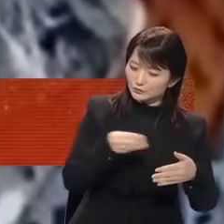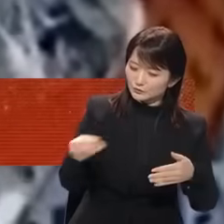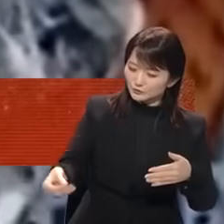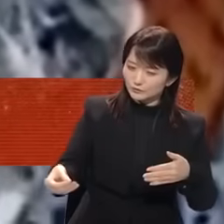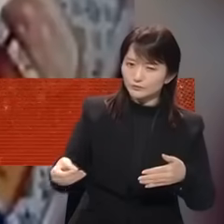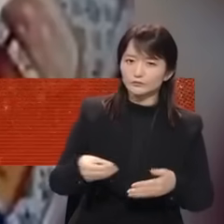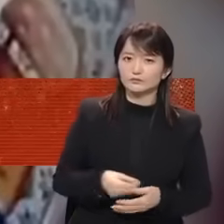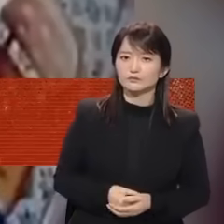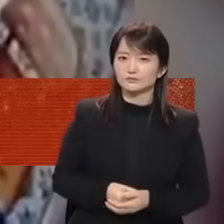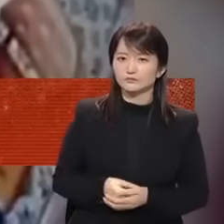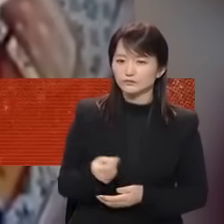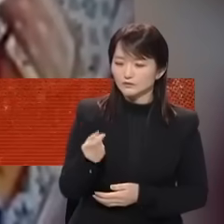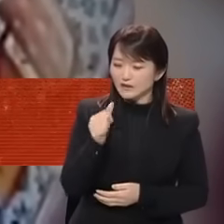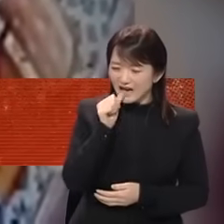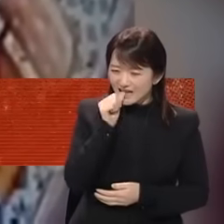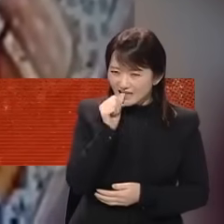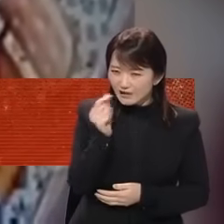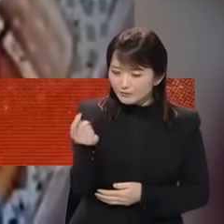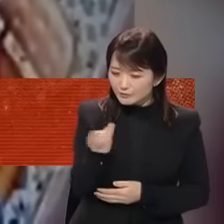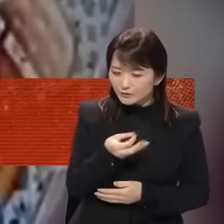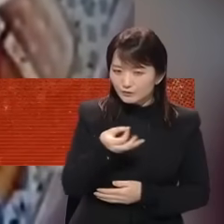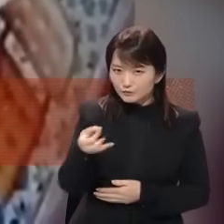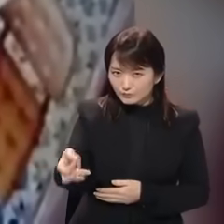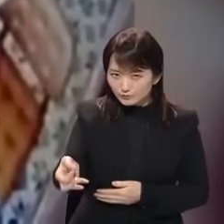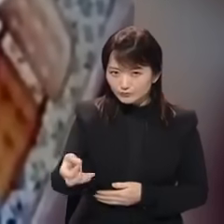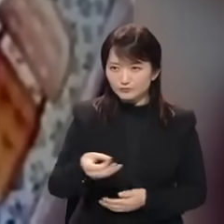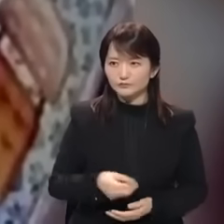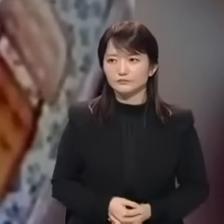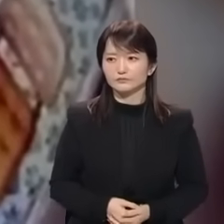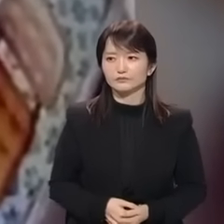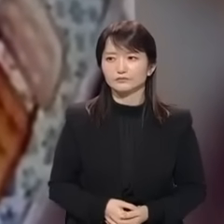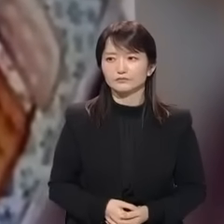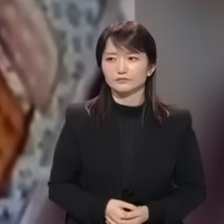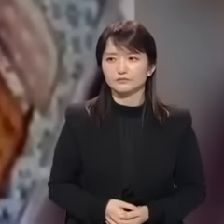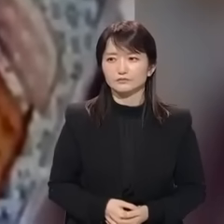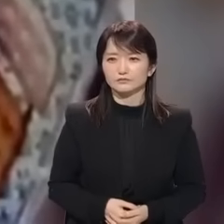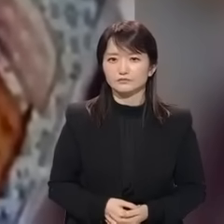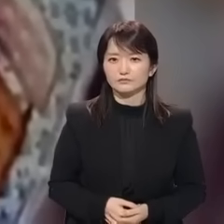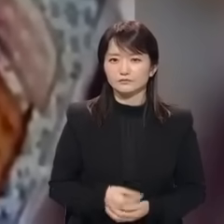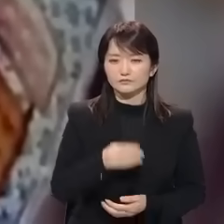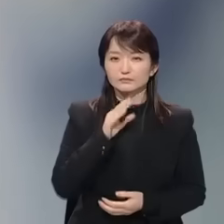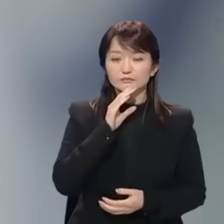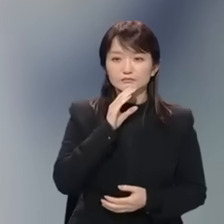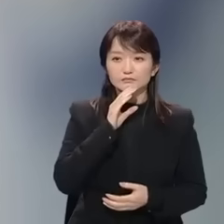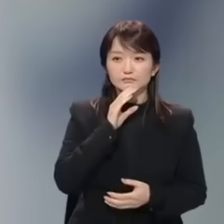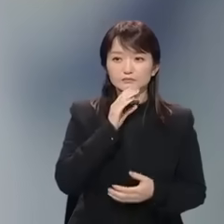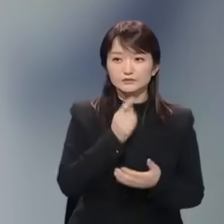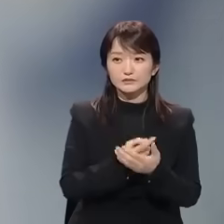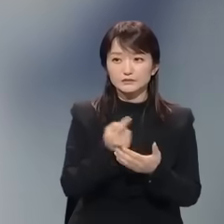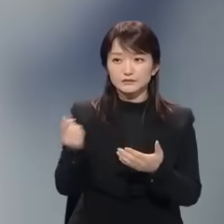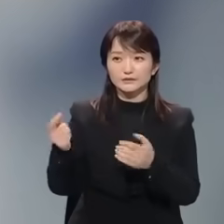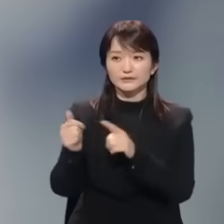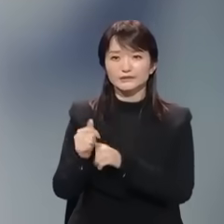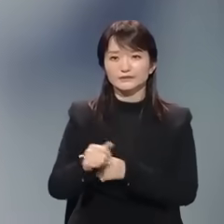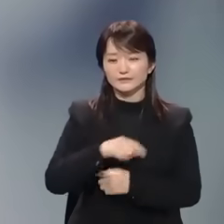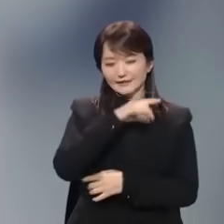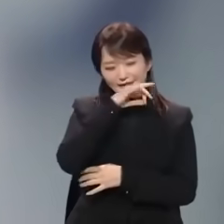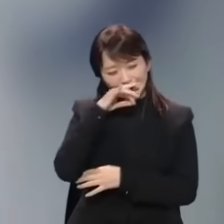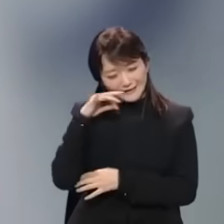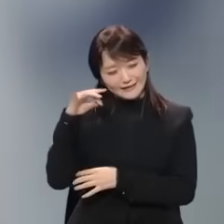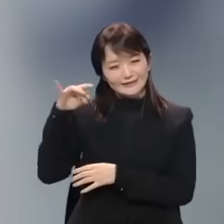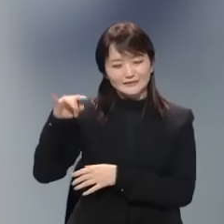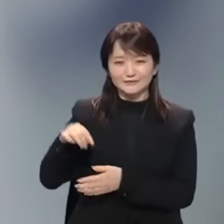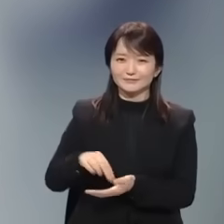자, 그리고 동전 몇 개를 꺼내 여성에게 건네줍니다. 자, 그렇게 카페 밖으로 나온 여성.